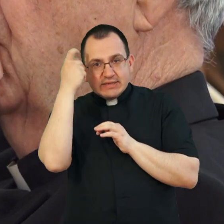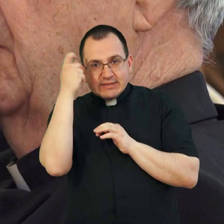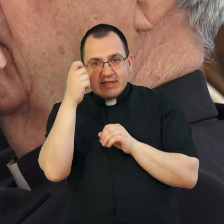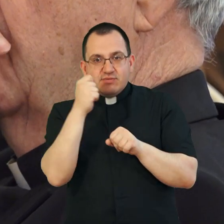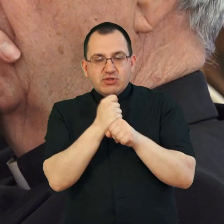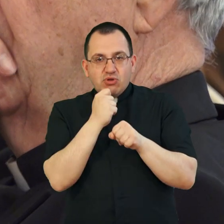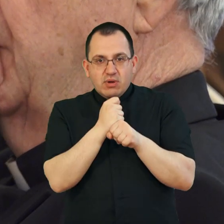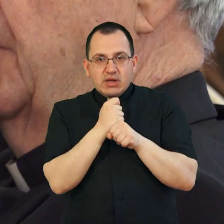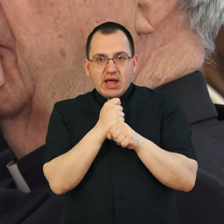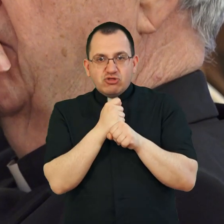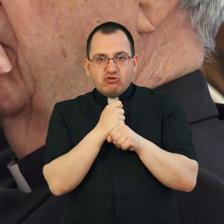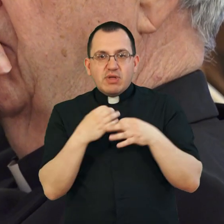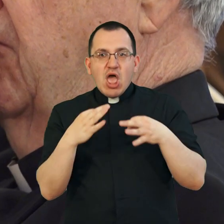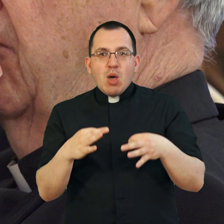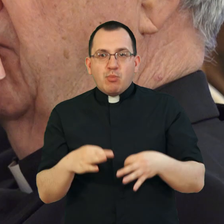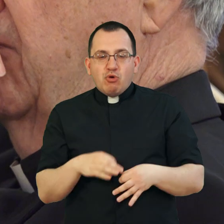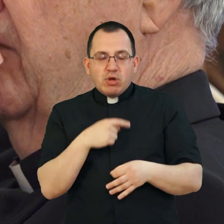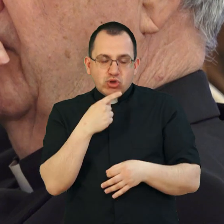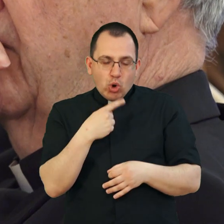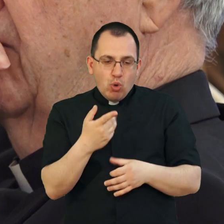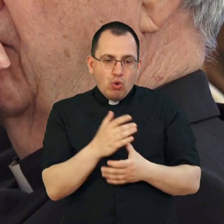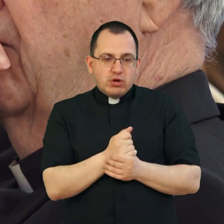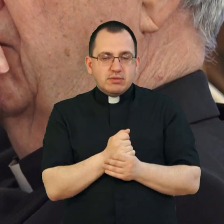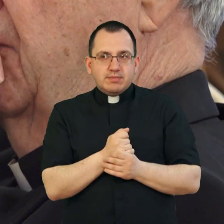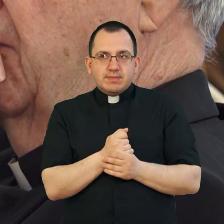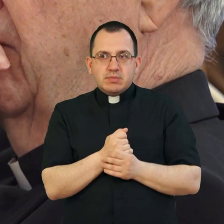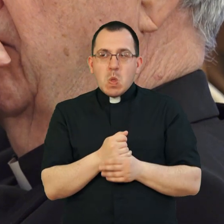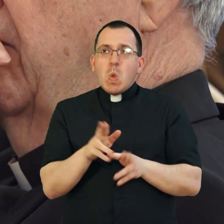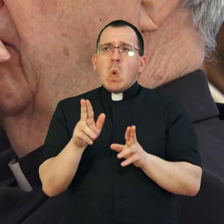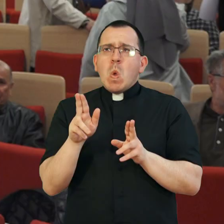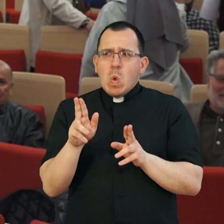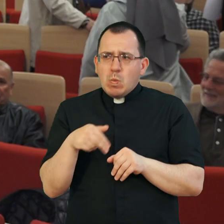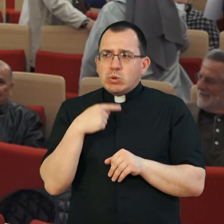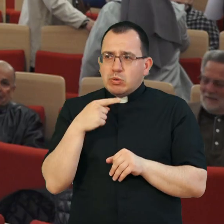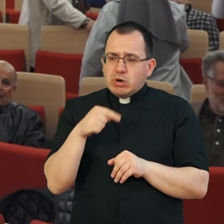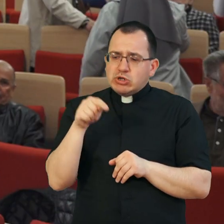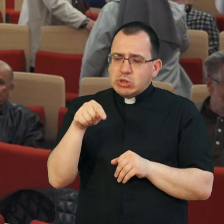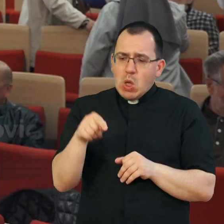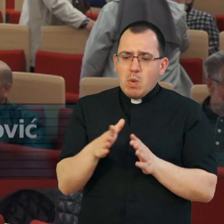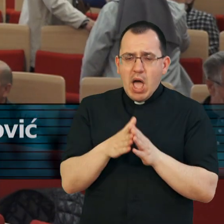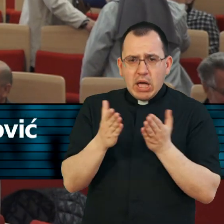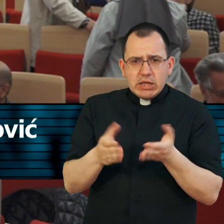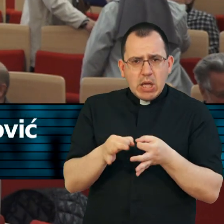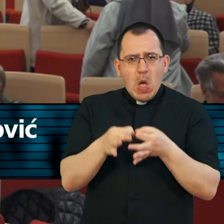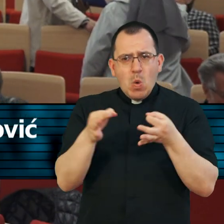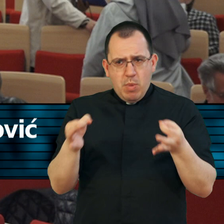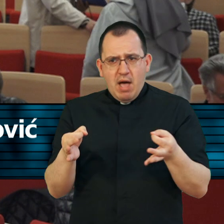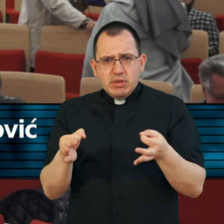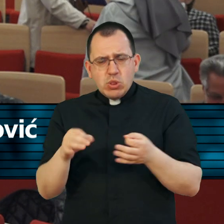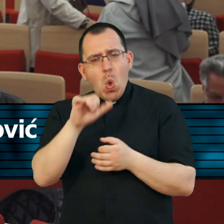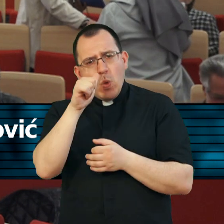Marakoviću profesor Maštrović je istaknuo. Možemo reći da je izlaskom ovog zbornika ime Ljubomira